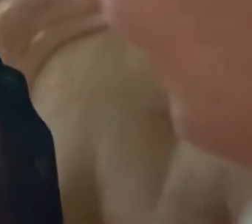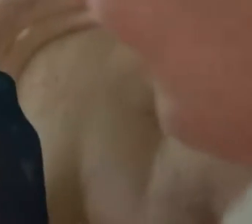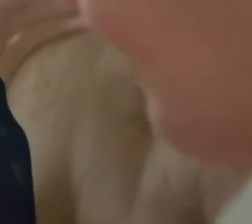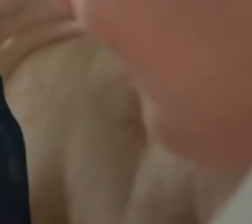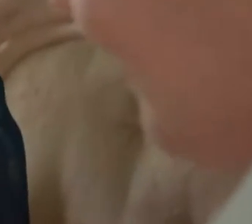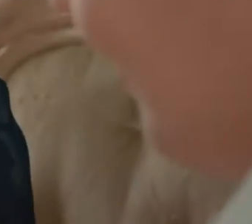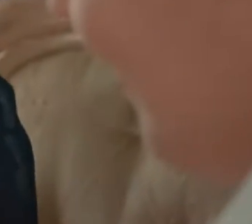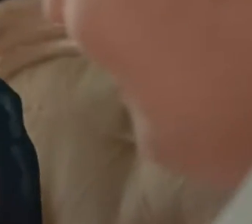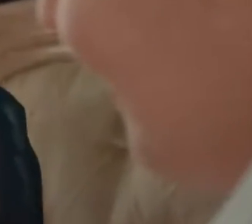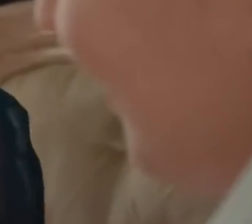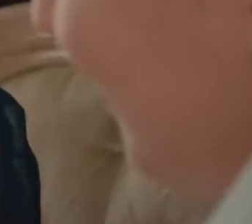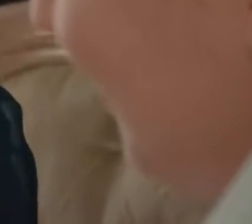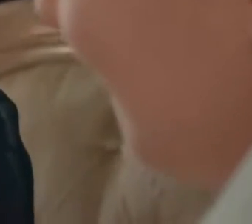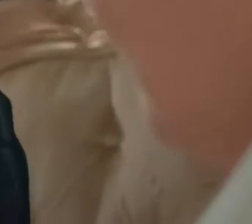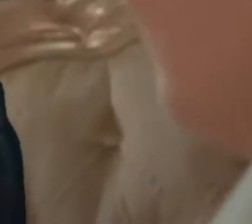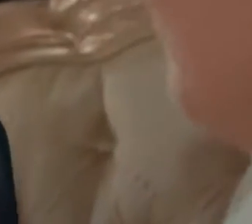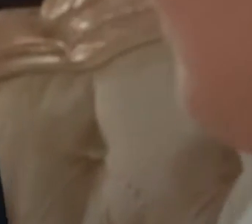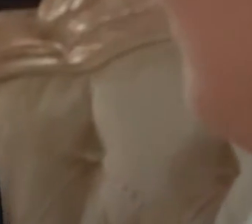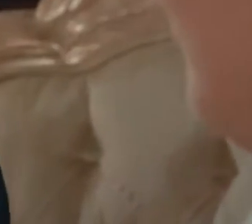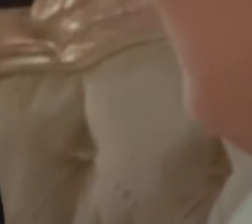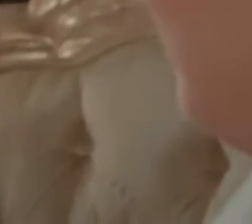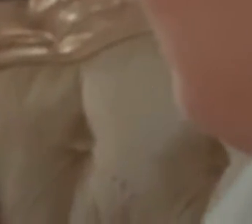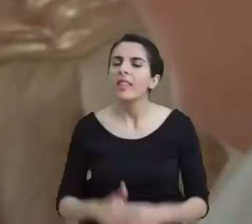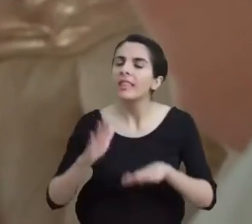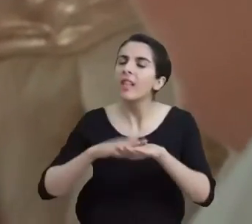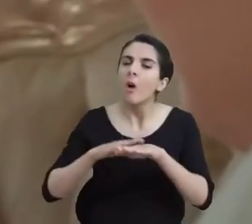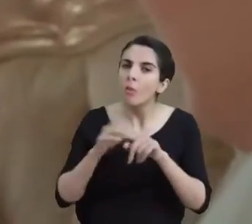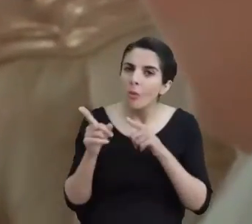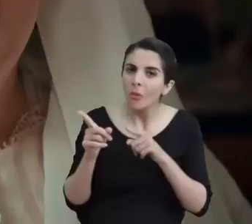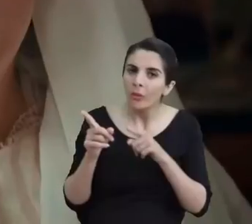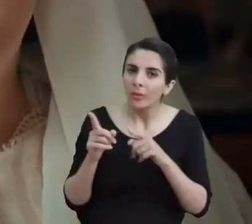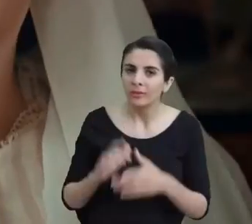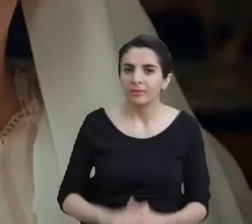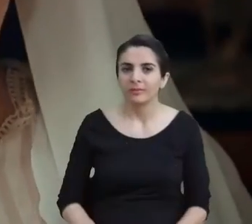Tutarken dadıya bakıp kafa sallıyor. Ne yaparmış peki?